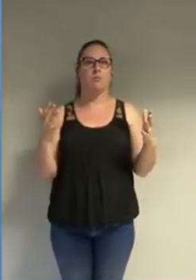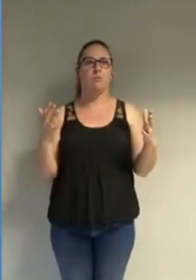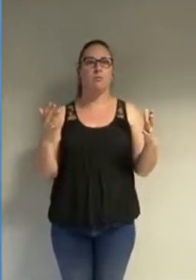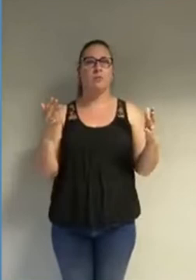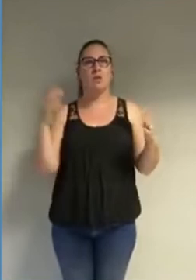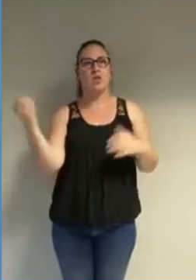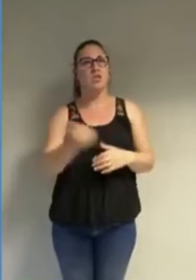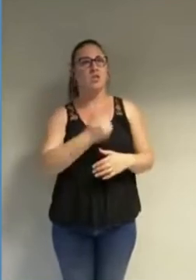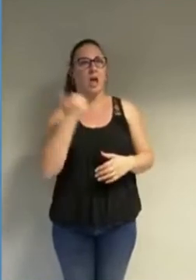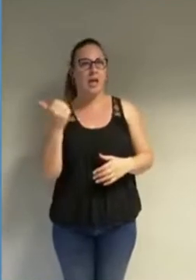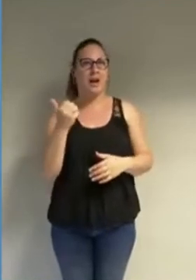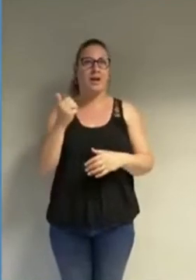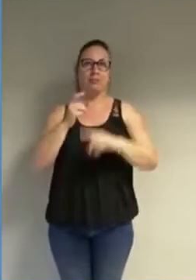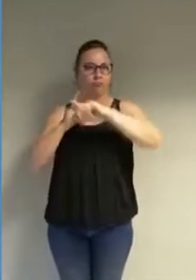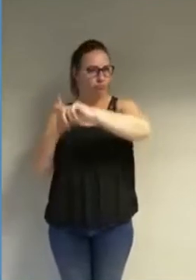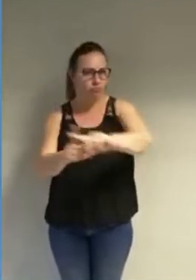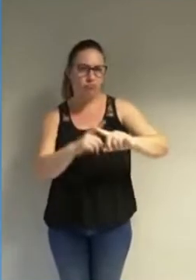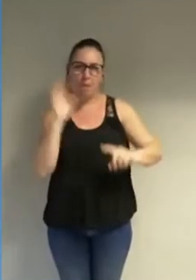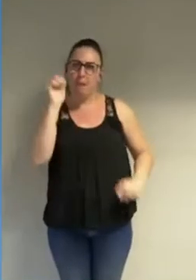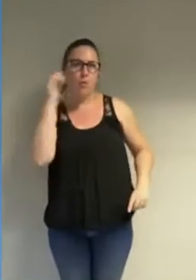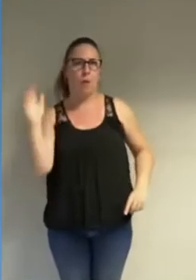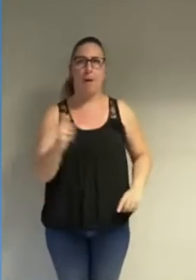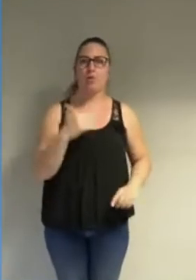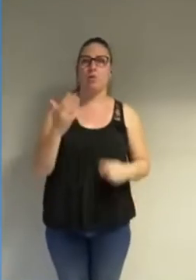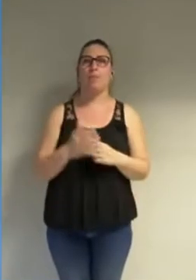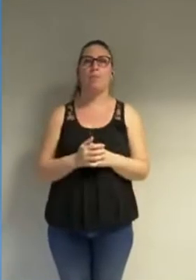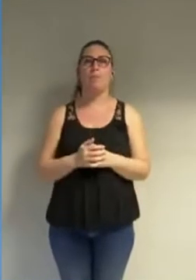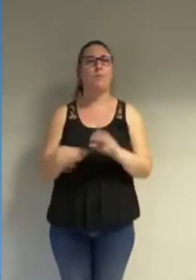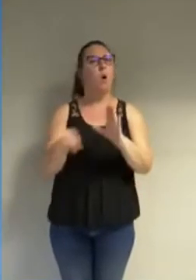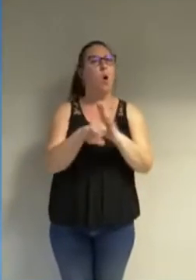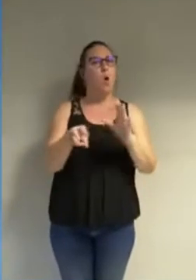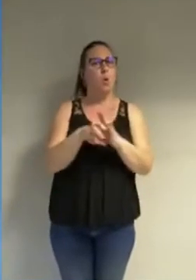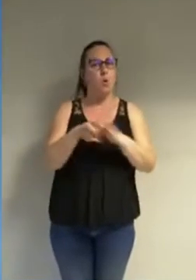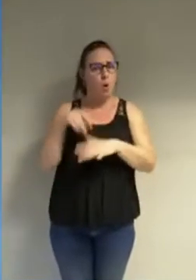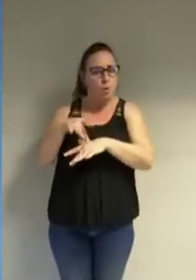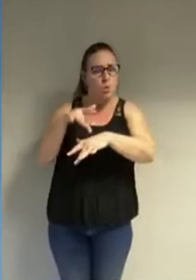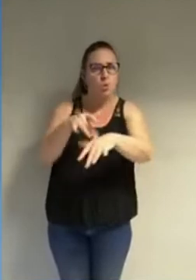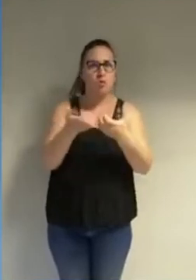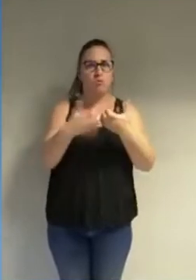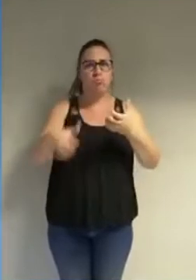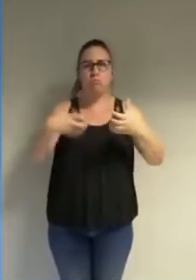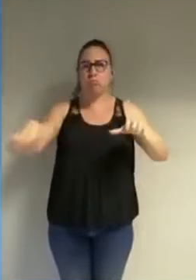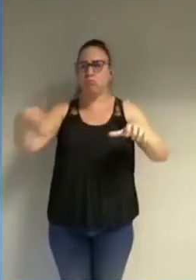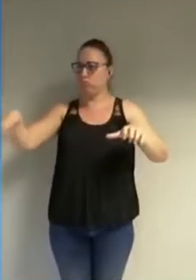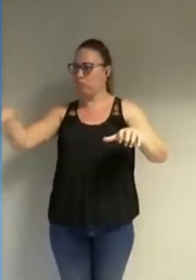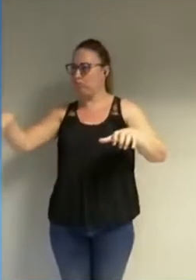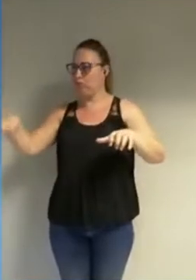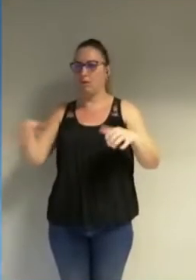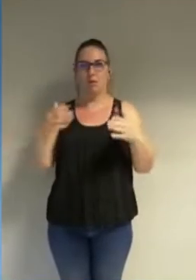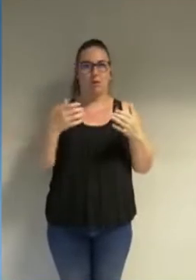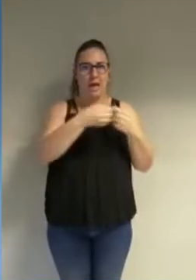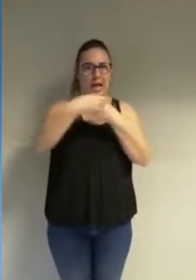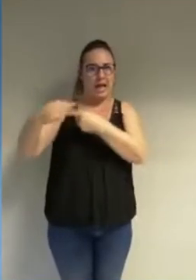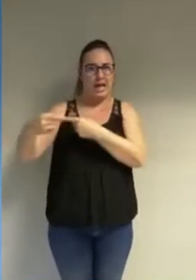les uns et les autres, certains d'entre vous n'ont pas besoin. Grenoble vit cette désagrégation d'une société qui n'est plus que le résultat